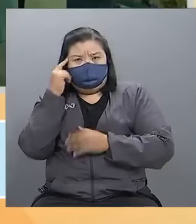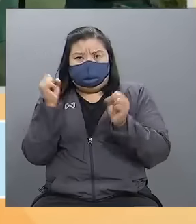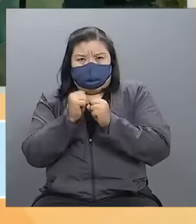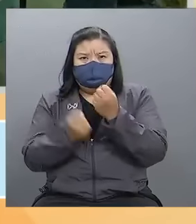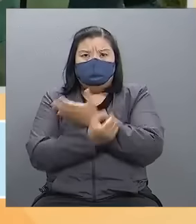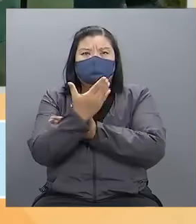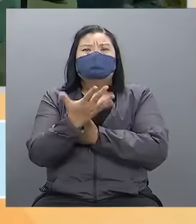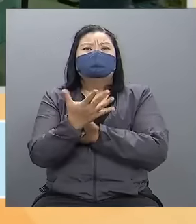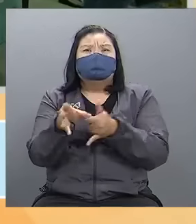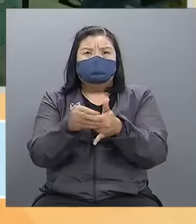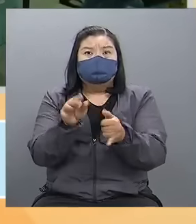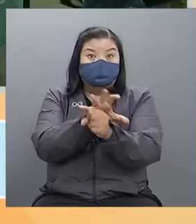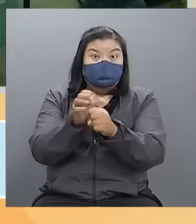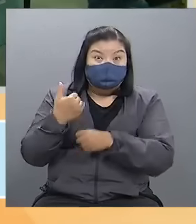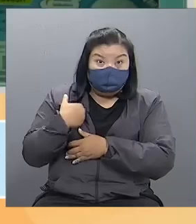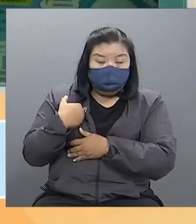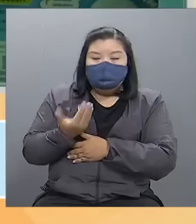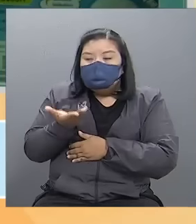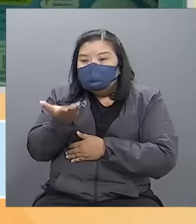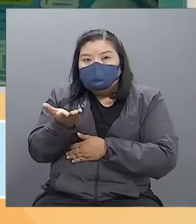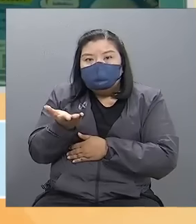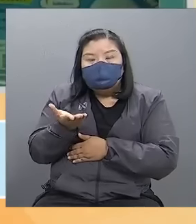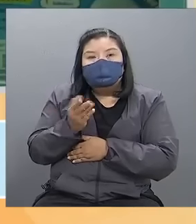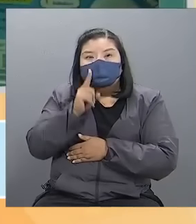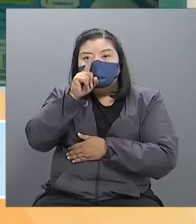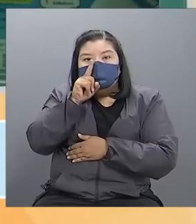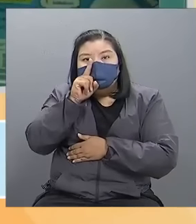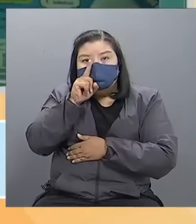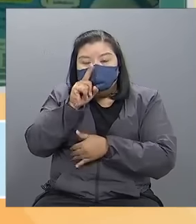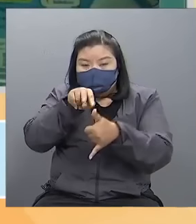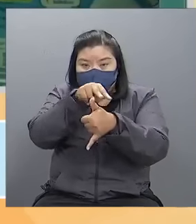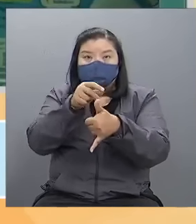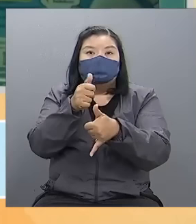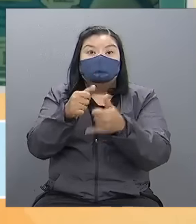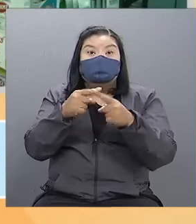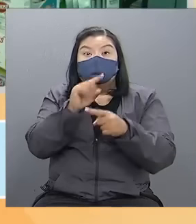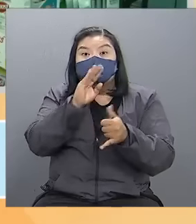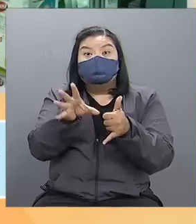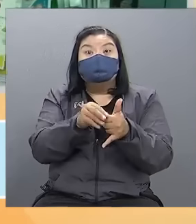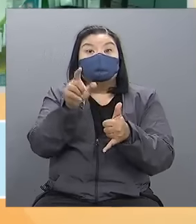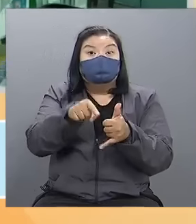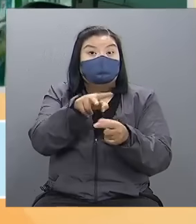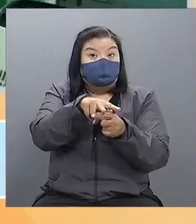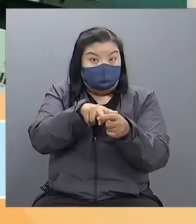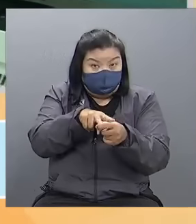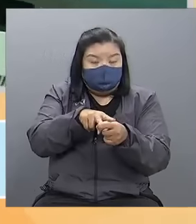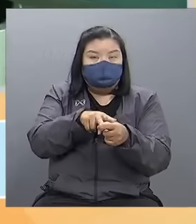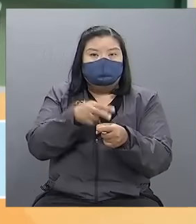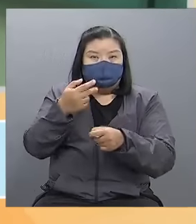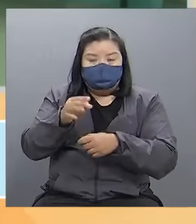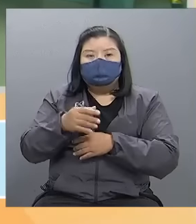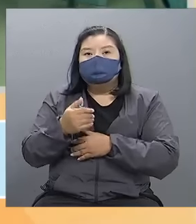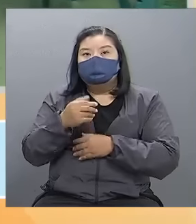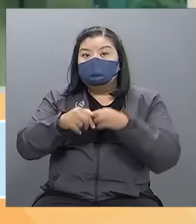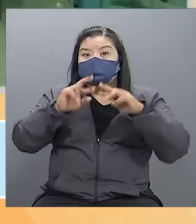ดยผ่าน Write ประเมิน\'xและ็ตัจถ้ามีป่บวกท่านก็สามารถเชจิตถ็ะ ร้านยารับยา